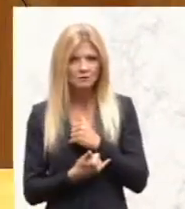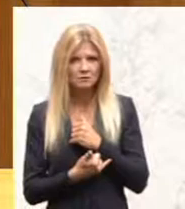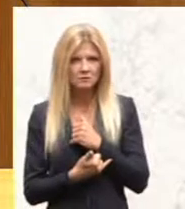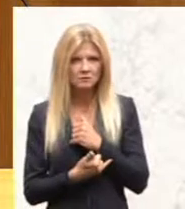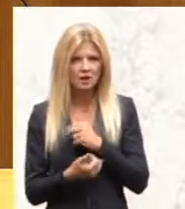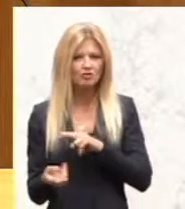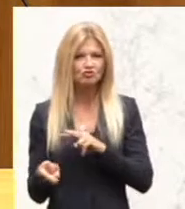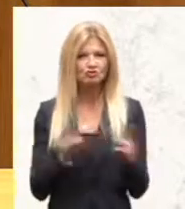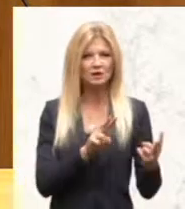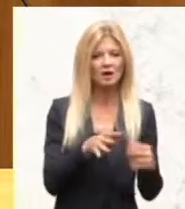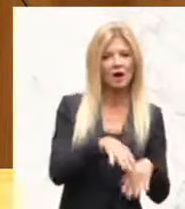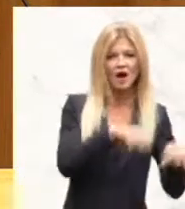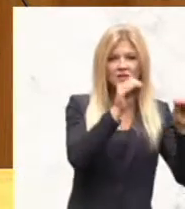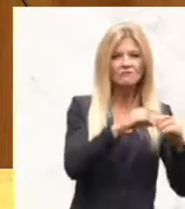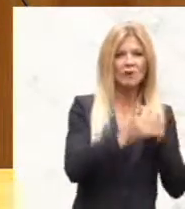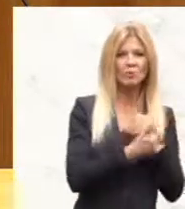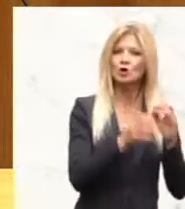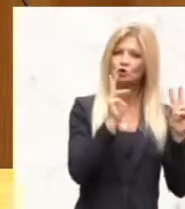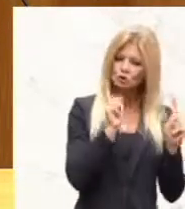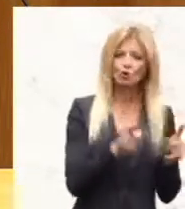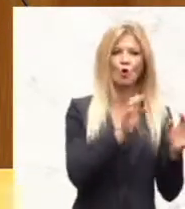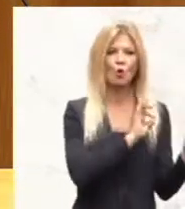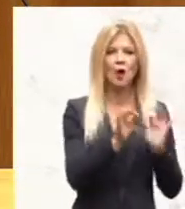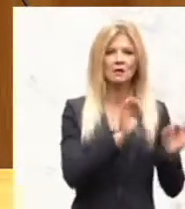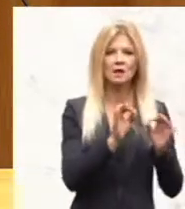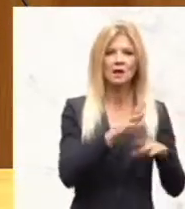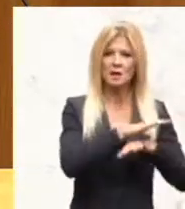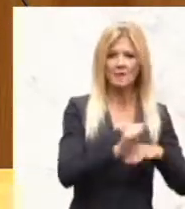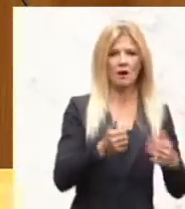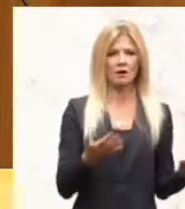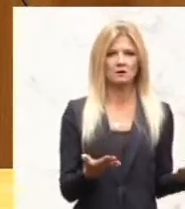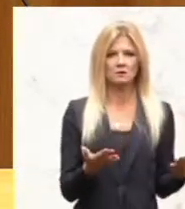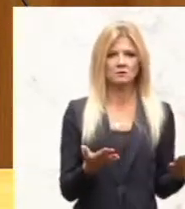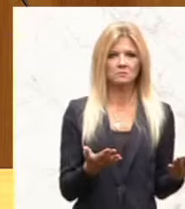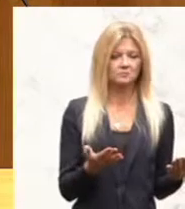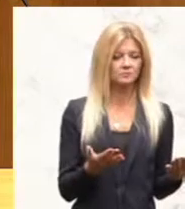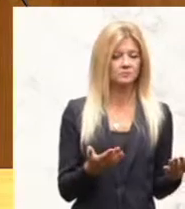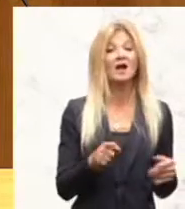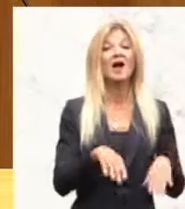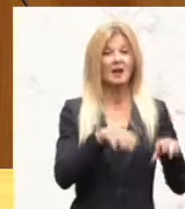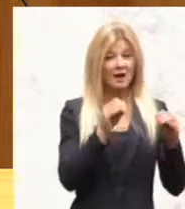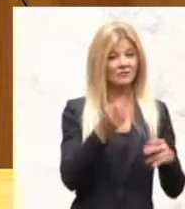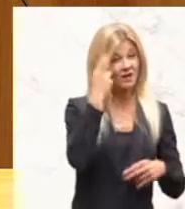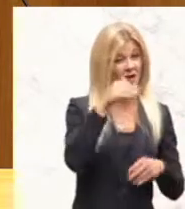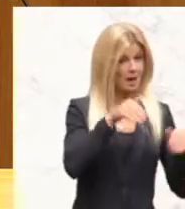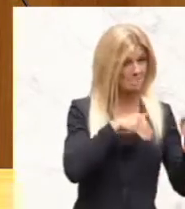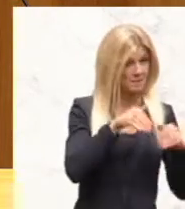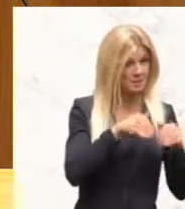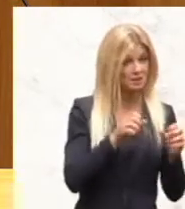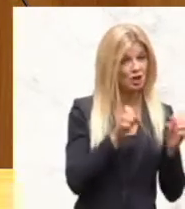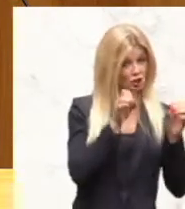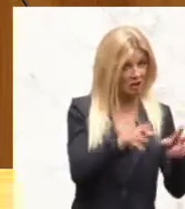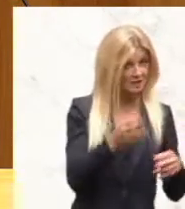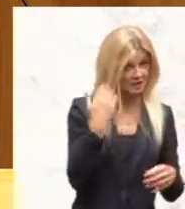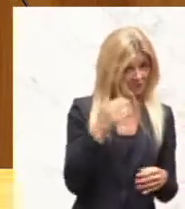ordentlich aufgesetzt hätte, wie es fachsprachlich heißt. Und anfangs war ja der Herr Minister Strasser, war sein Kabinett am Werk